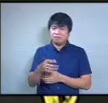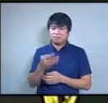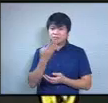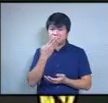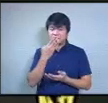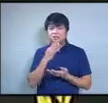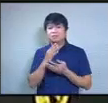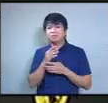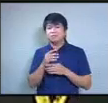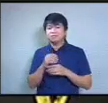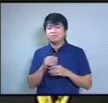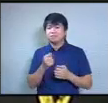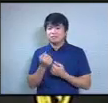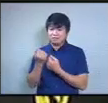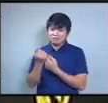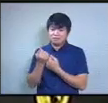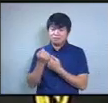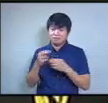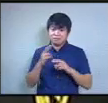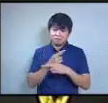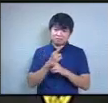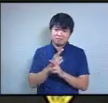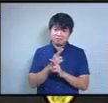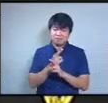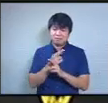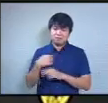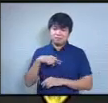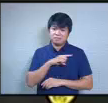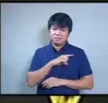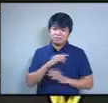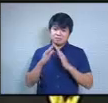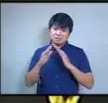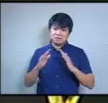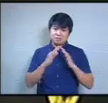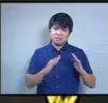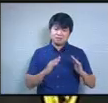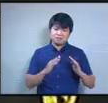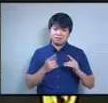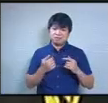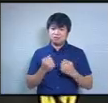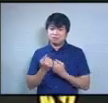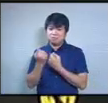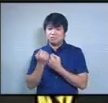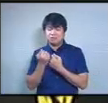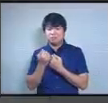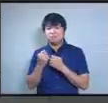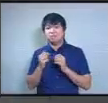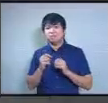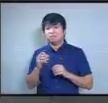ang mga kailangan namin alalayan, plus yung mga repairs ng aming mga bahay at suporta sa aming mga